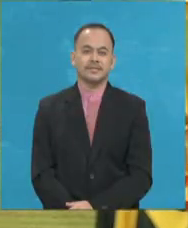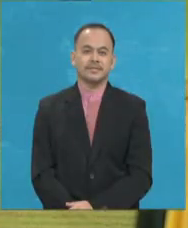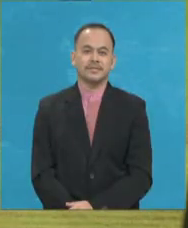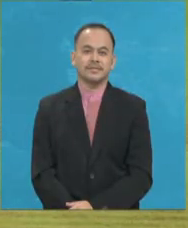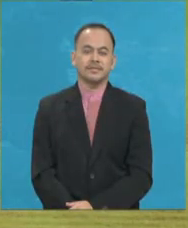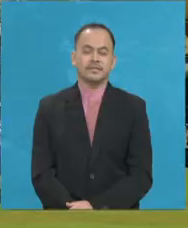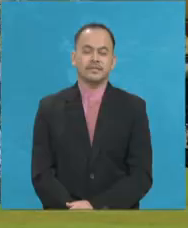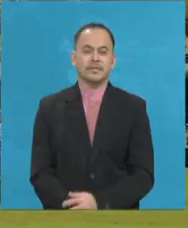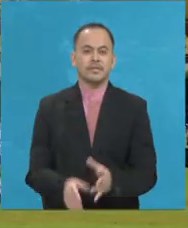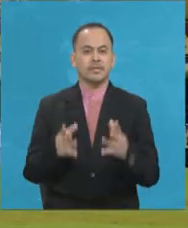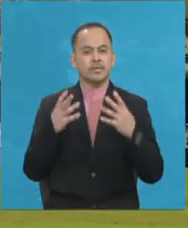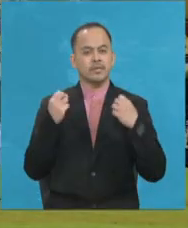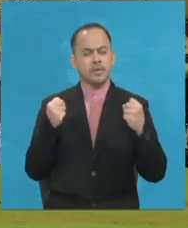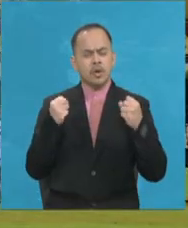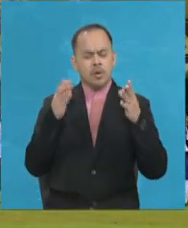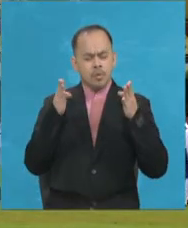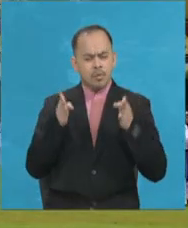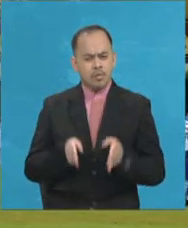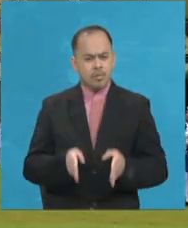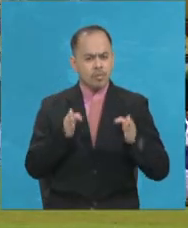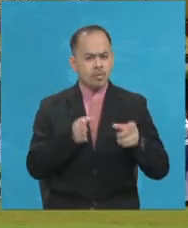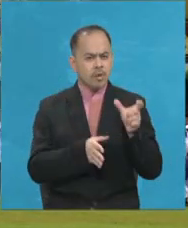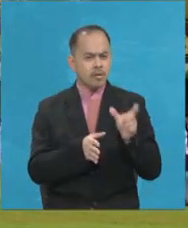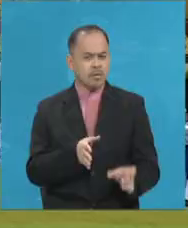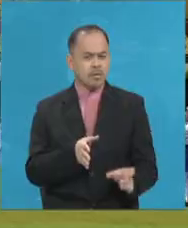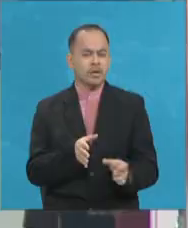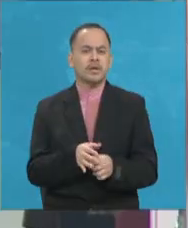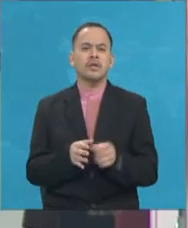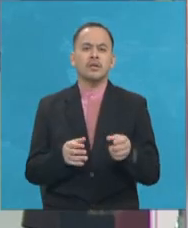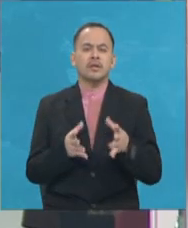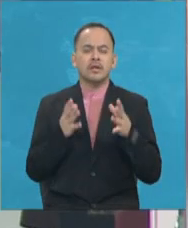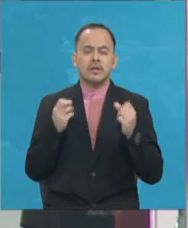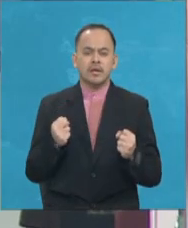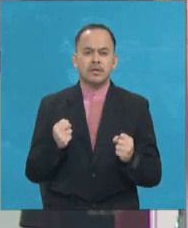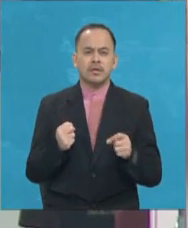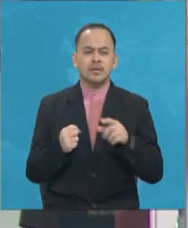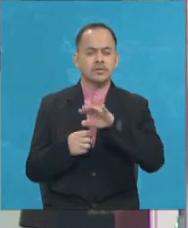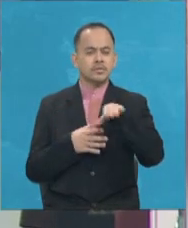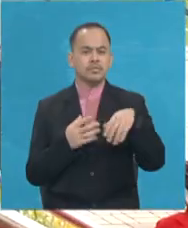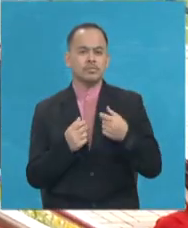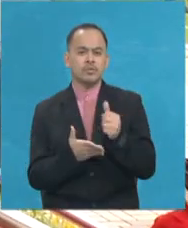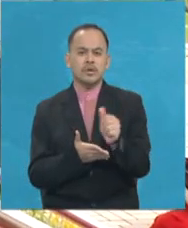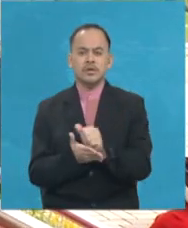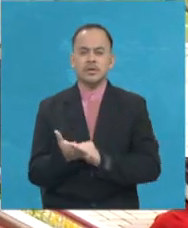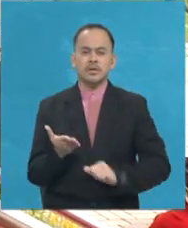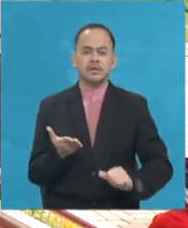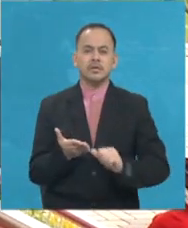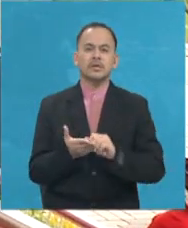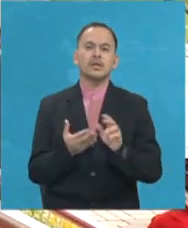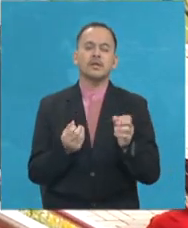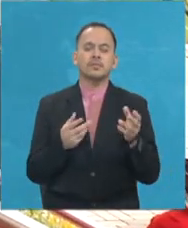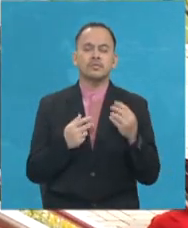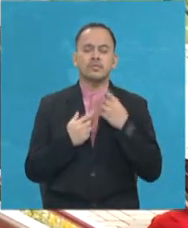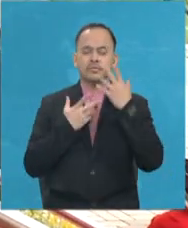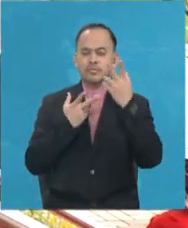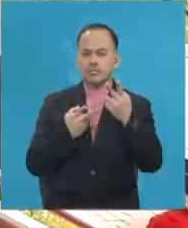kecerdasannya ditunjukkan oleh setiap anggota mencerminkan ketegasan setiap agency dalam mewujudkan kerjasama dan